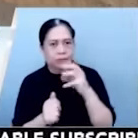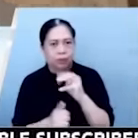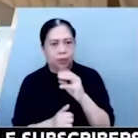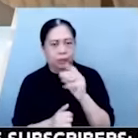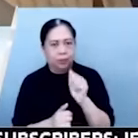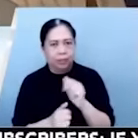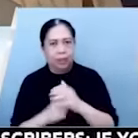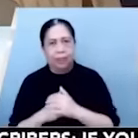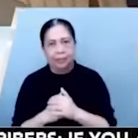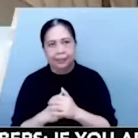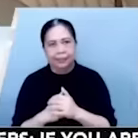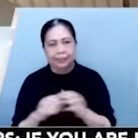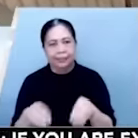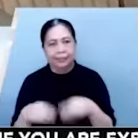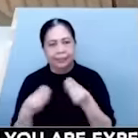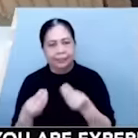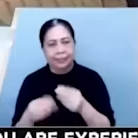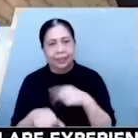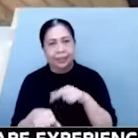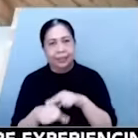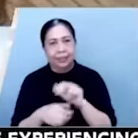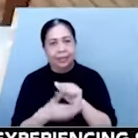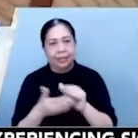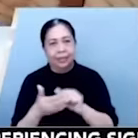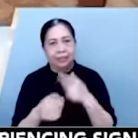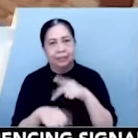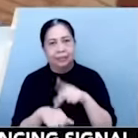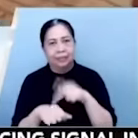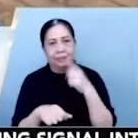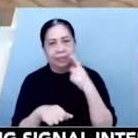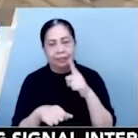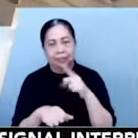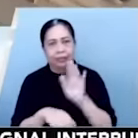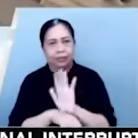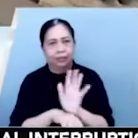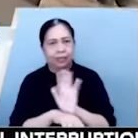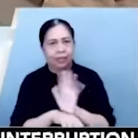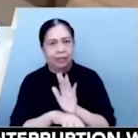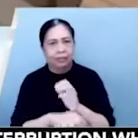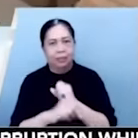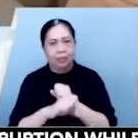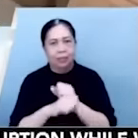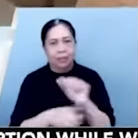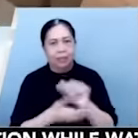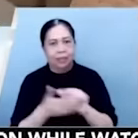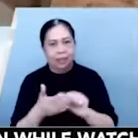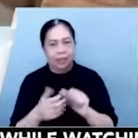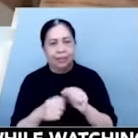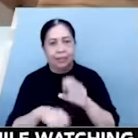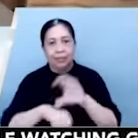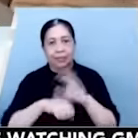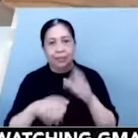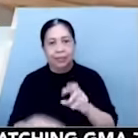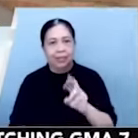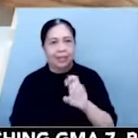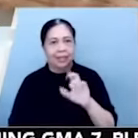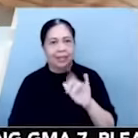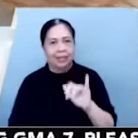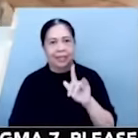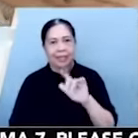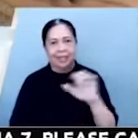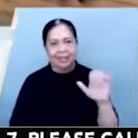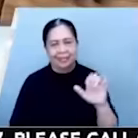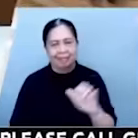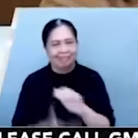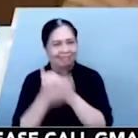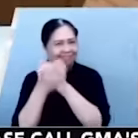Excellence, iginawad kay National Artist of the Philippines for Film and Broadcast Arts at GMA Creative Consultant Ricky Lee.